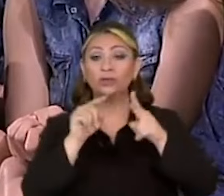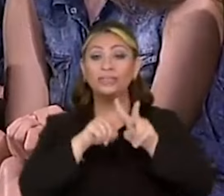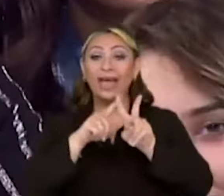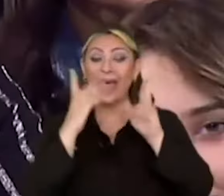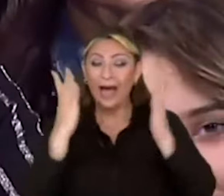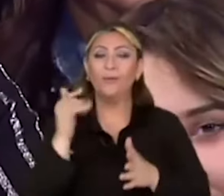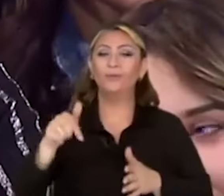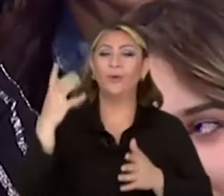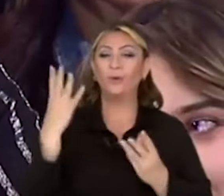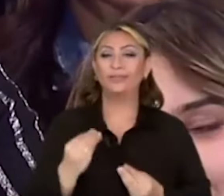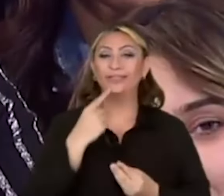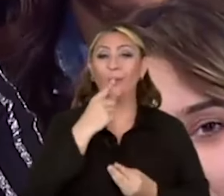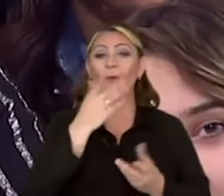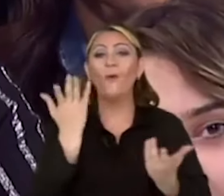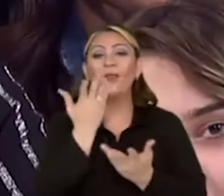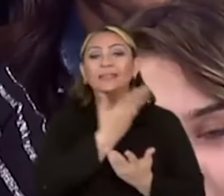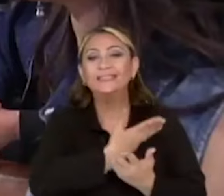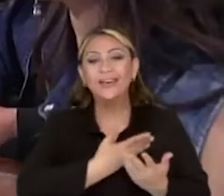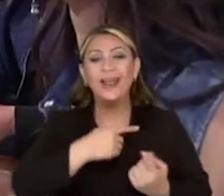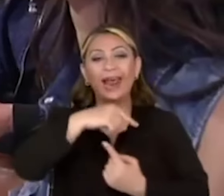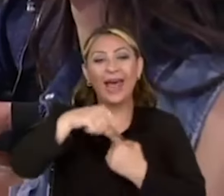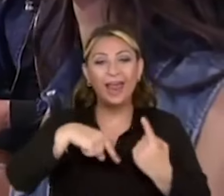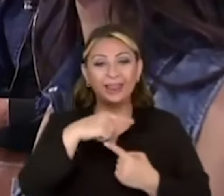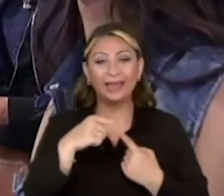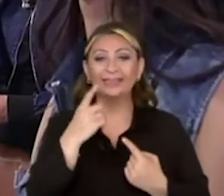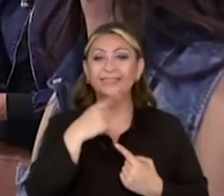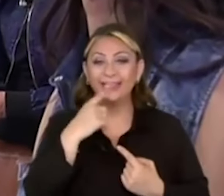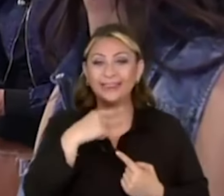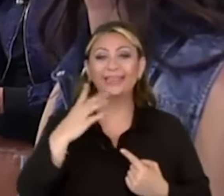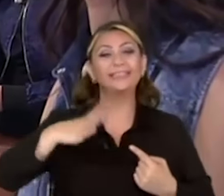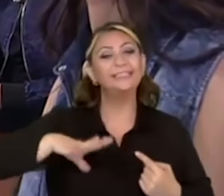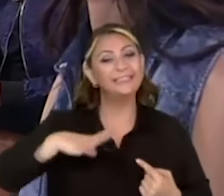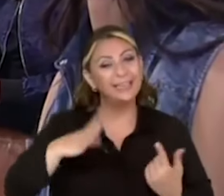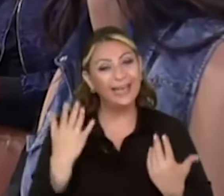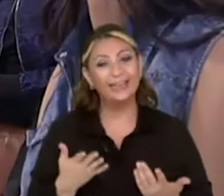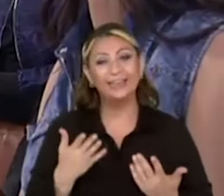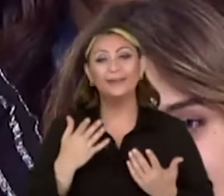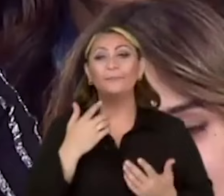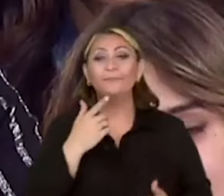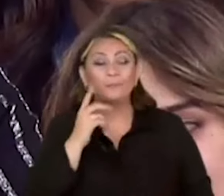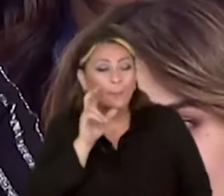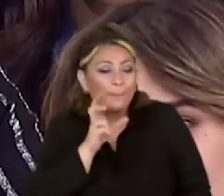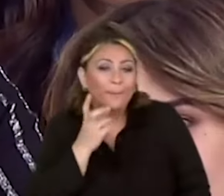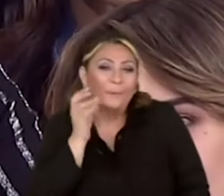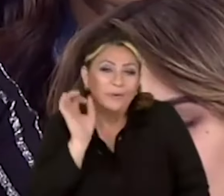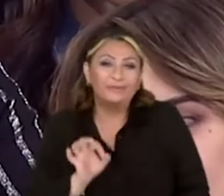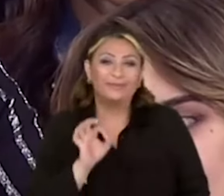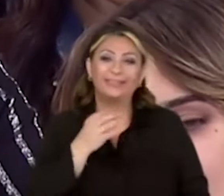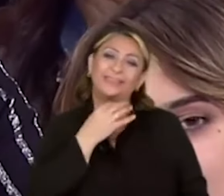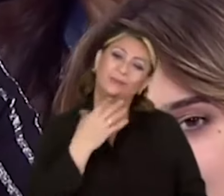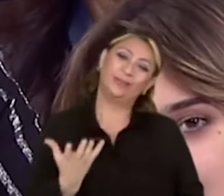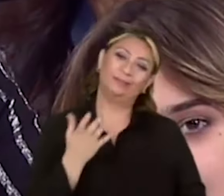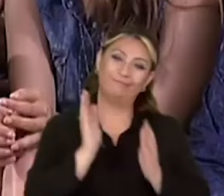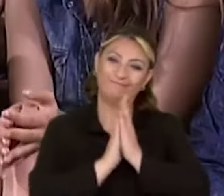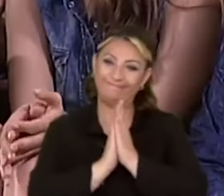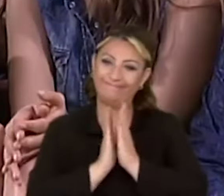burada olsaydı deriz. Özkan öyle sevilen, aranan, istenen, gıpta edilen bir çocuktur. Teşekkür